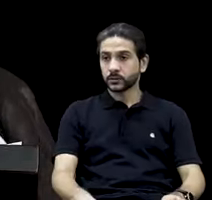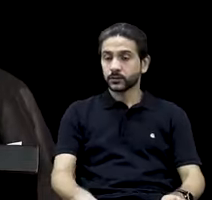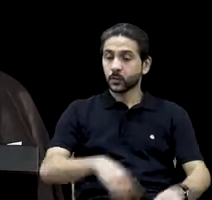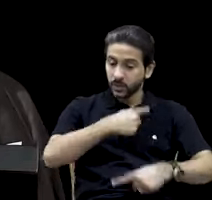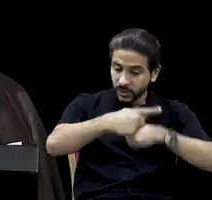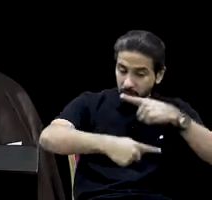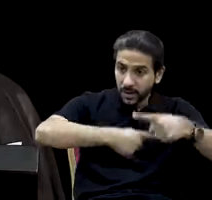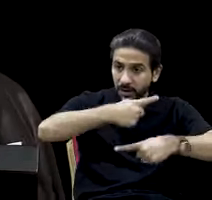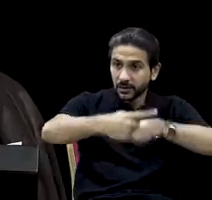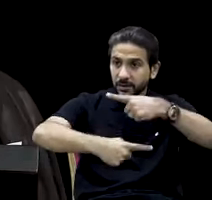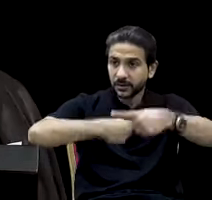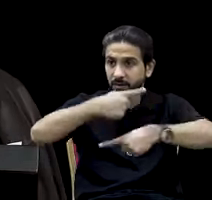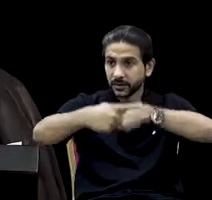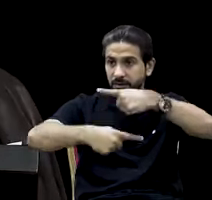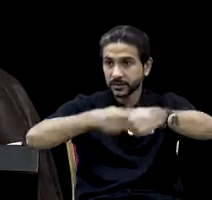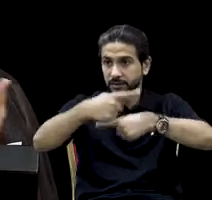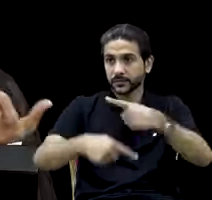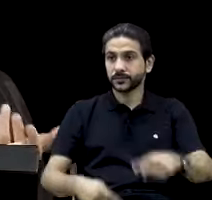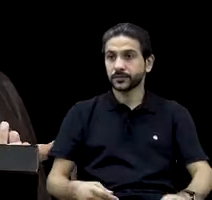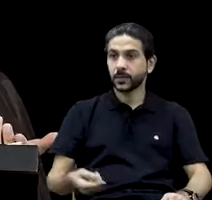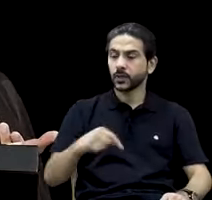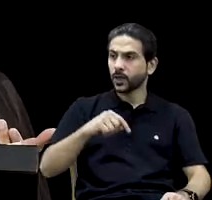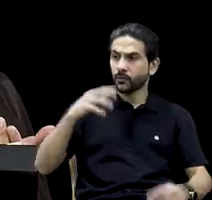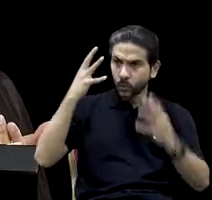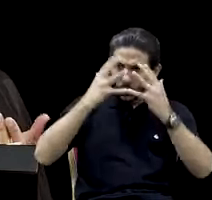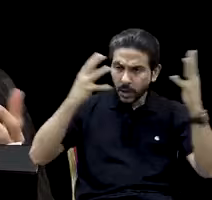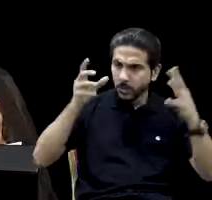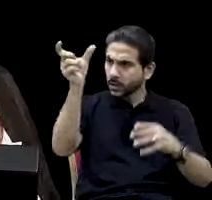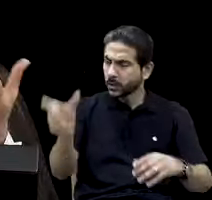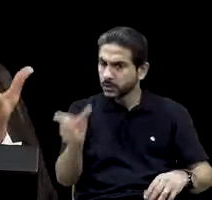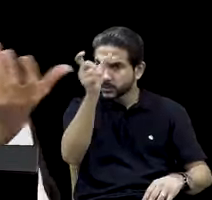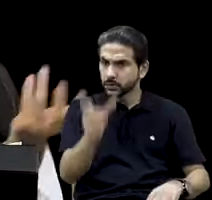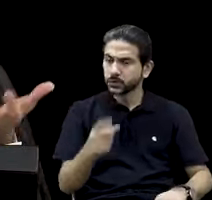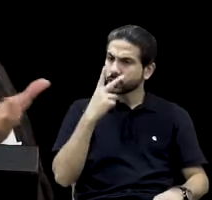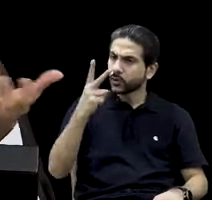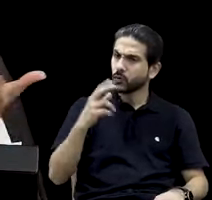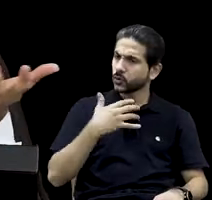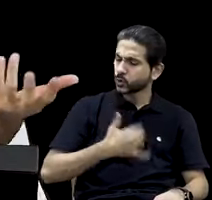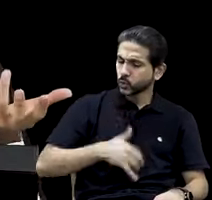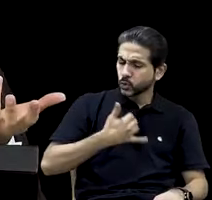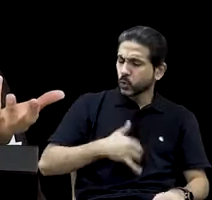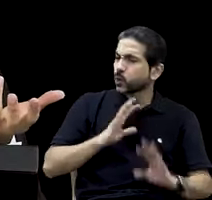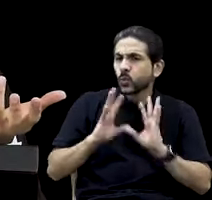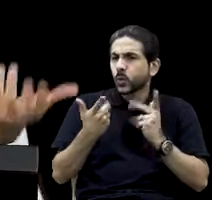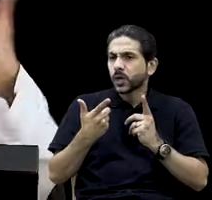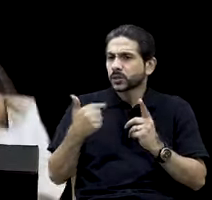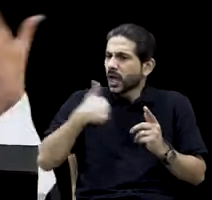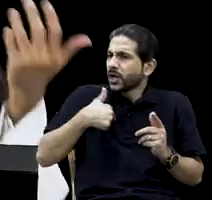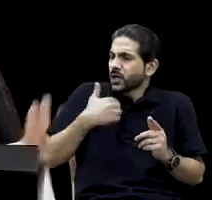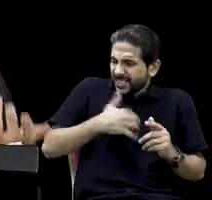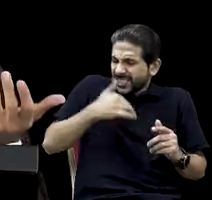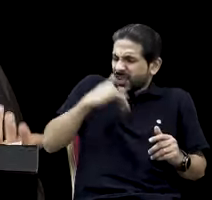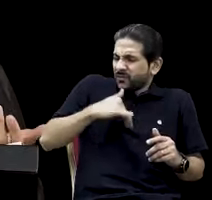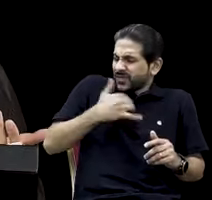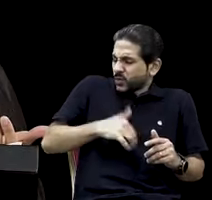واستمرت الحاله ثم لاحظ العلماء ان الشعور ماذا يعني ماذا يهمنا من الشعور